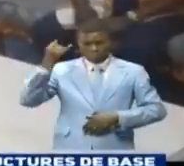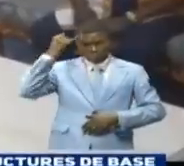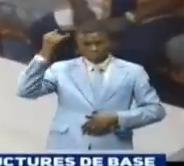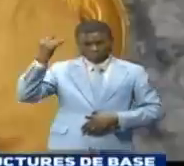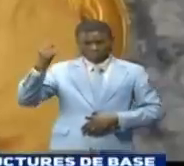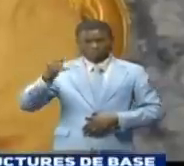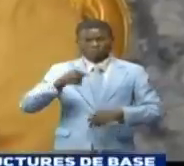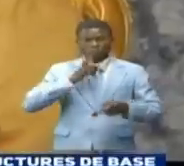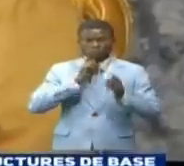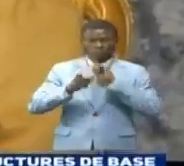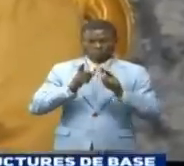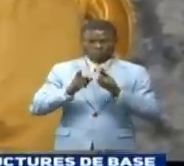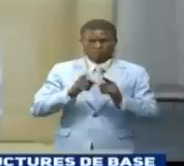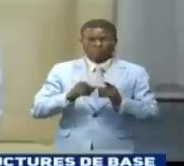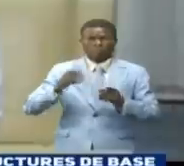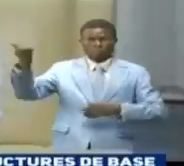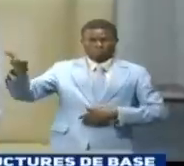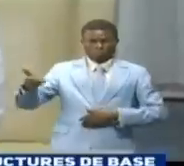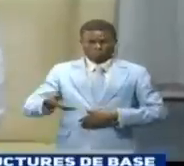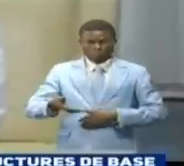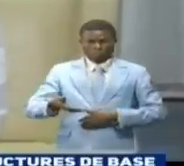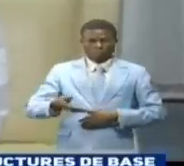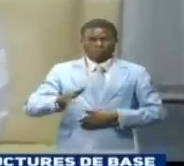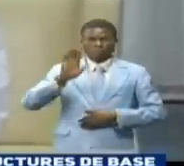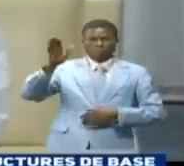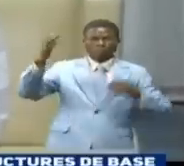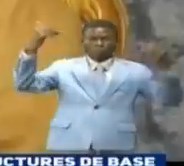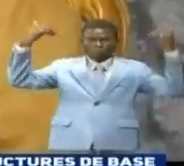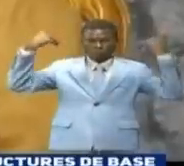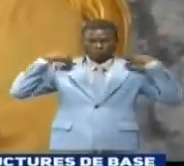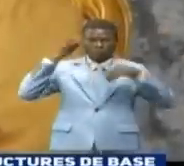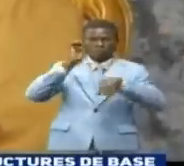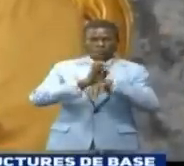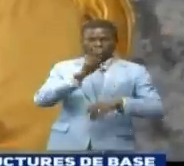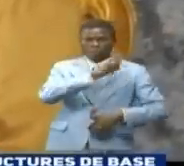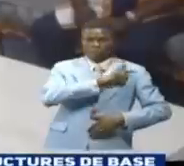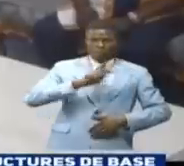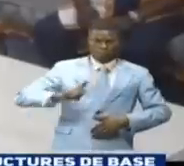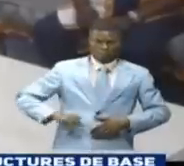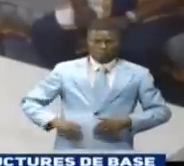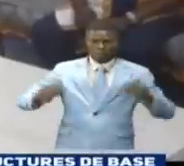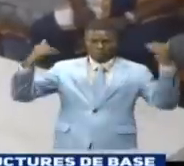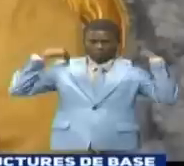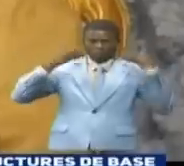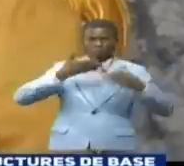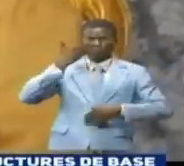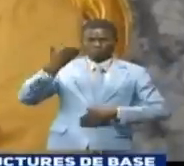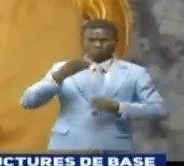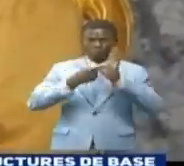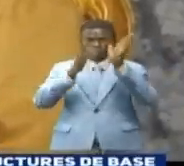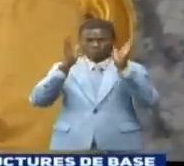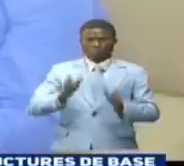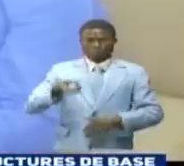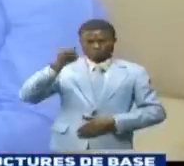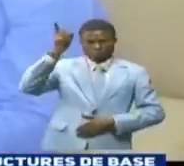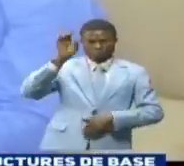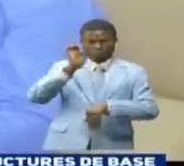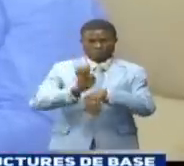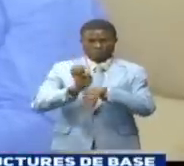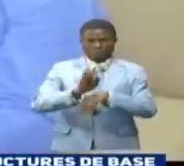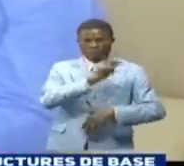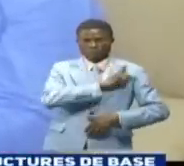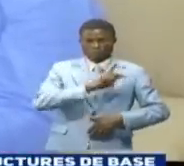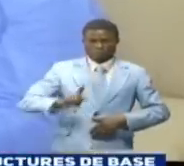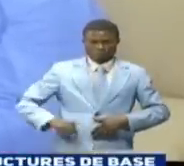était au centre de l'audience que son éminence Simon Kimbangu Kiangani, chef spirituel et représentant légal de l'église kimbanguiste,